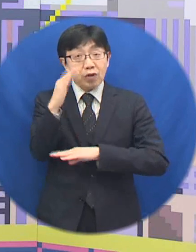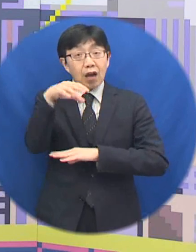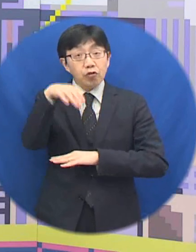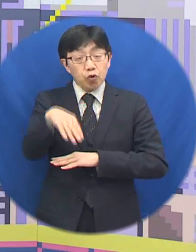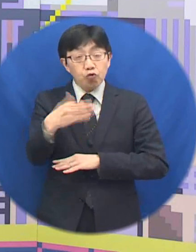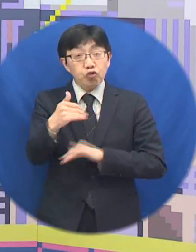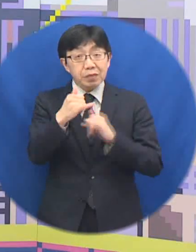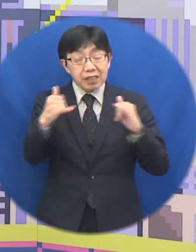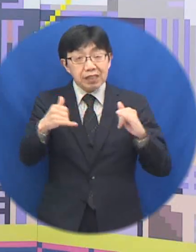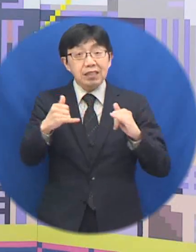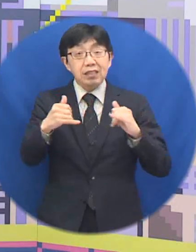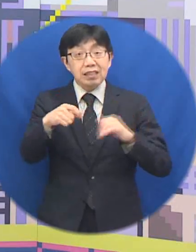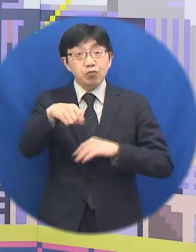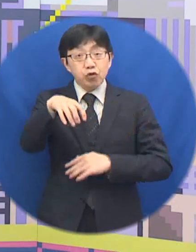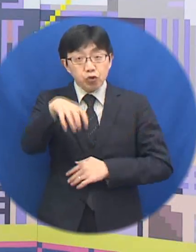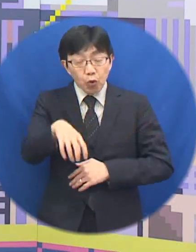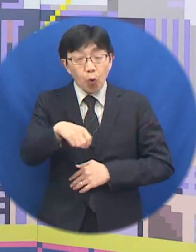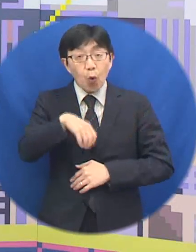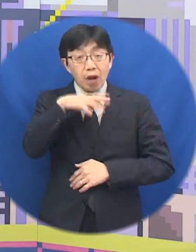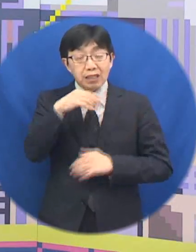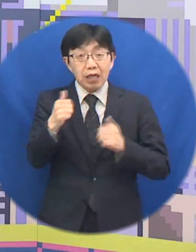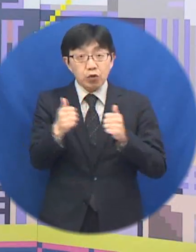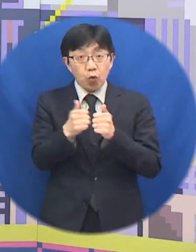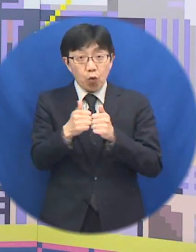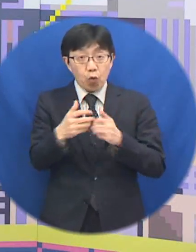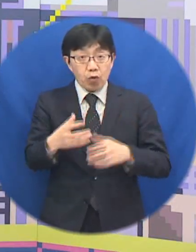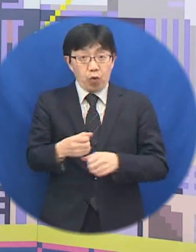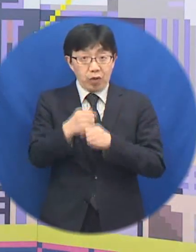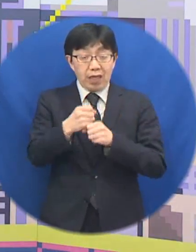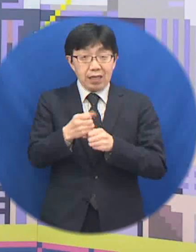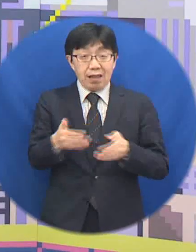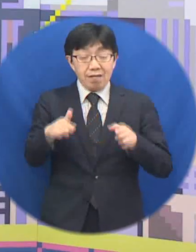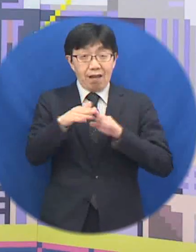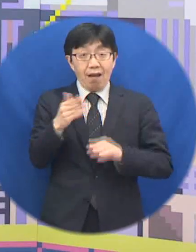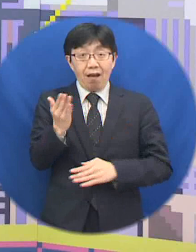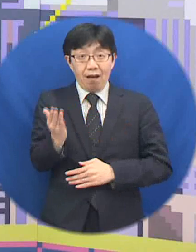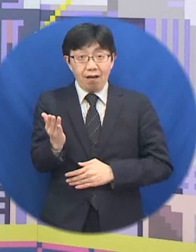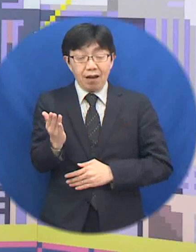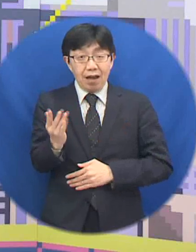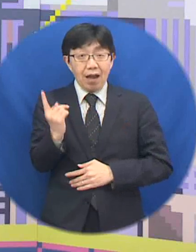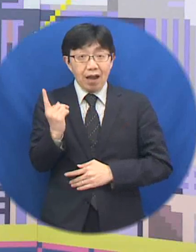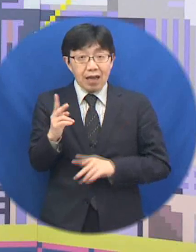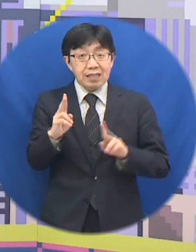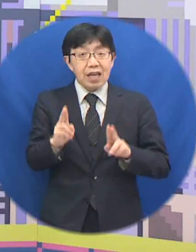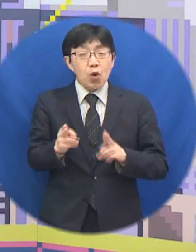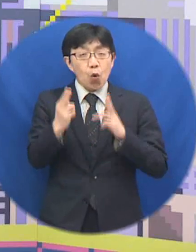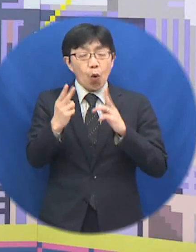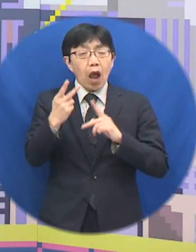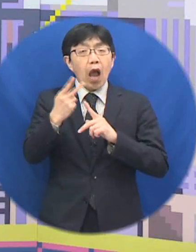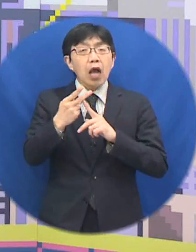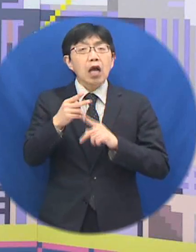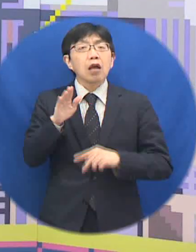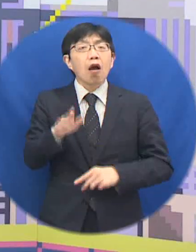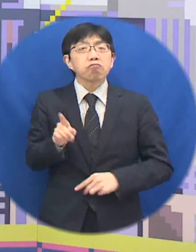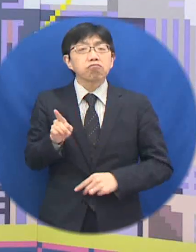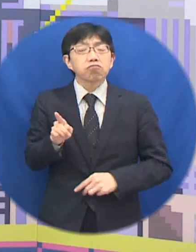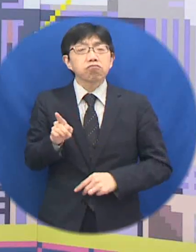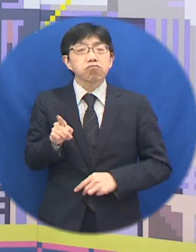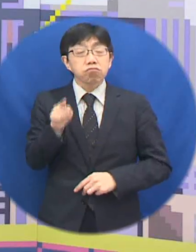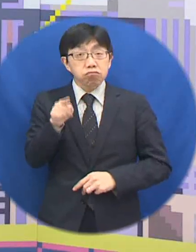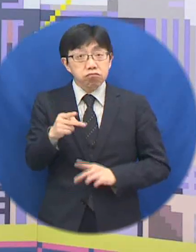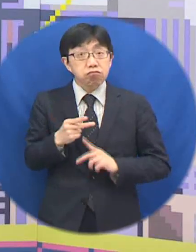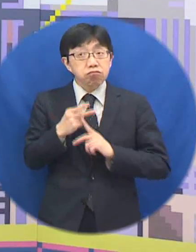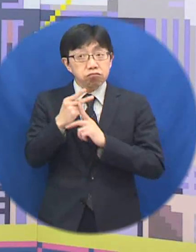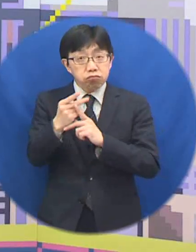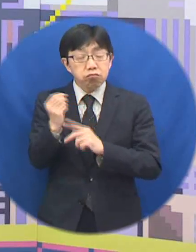区民事務所、高齢者総合相談センターなどではこちらの専用はがきを置いておりますので、こちらでも申請いただけますし、ホ